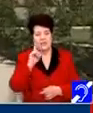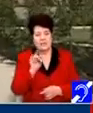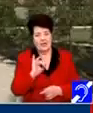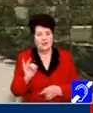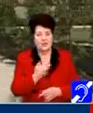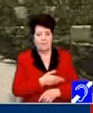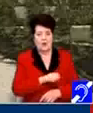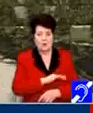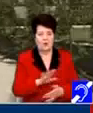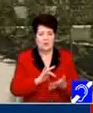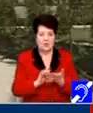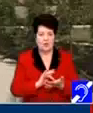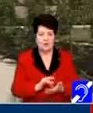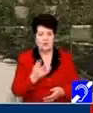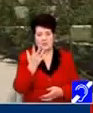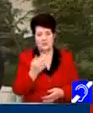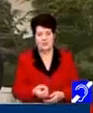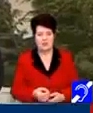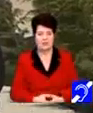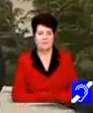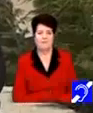de ședere a unui turist a fost de 5 zile.